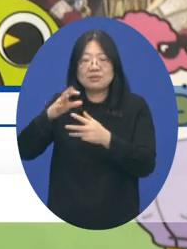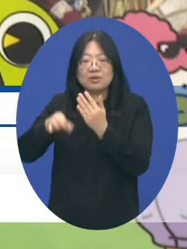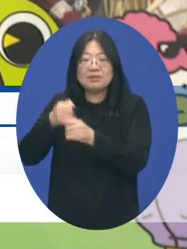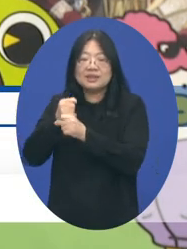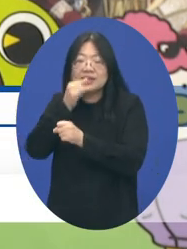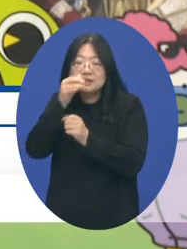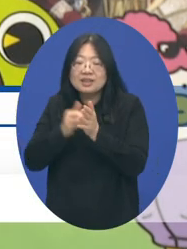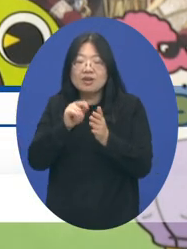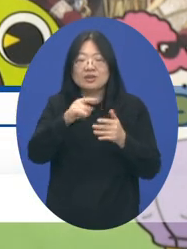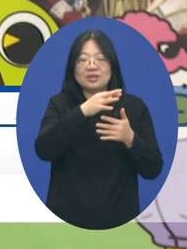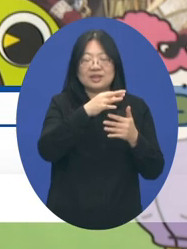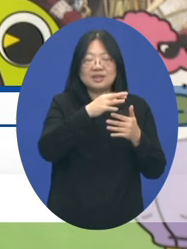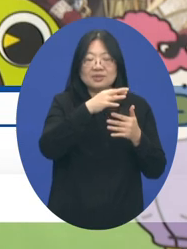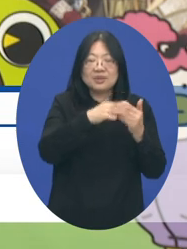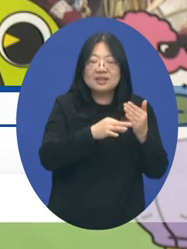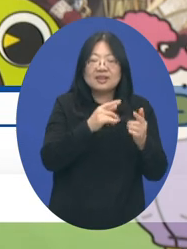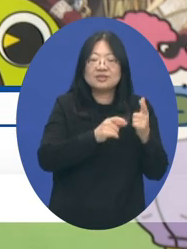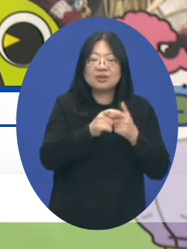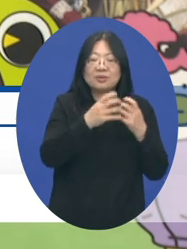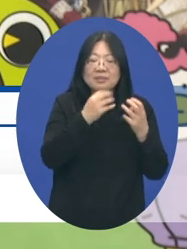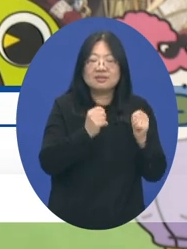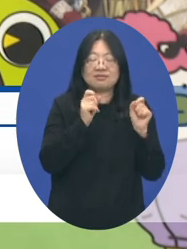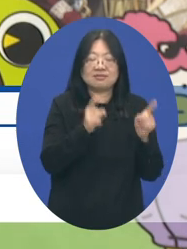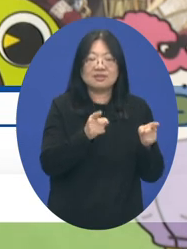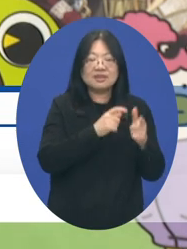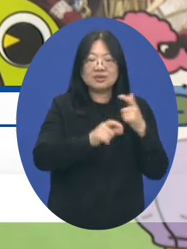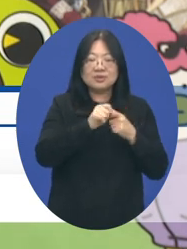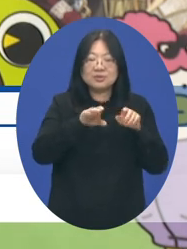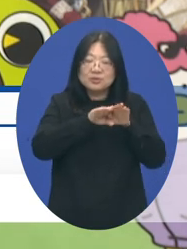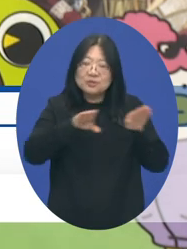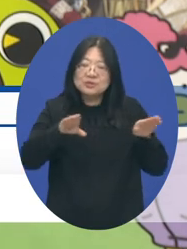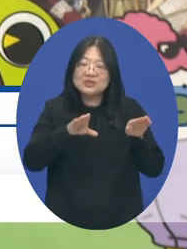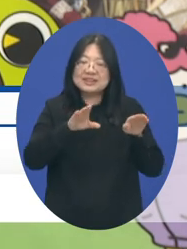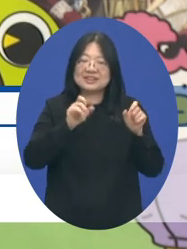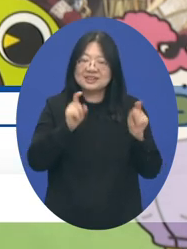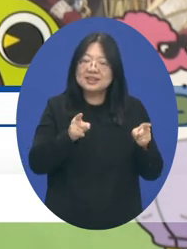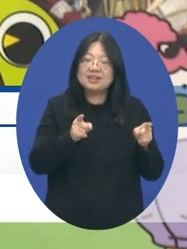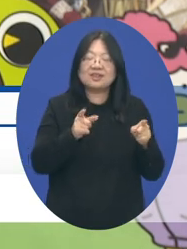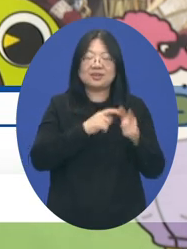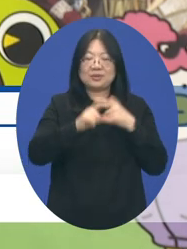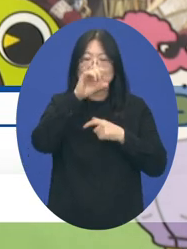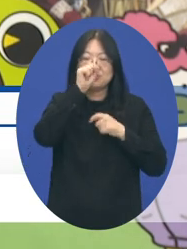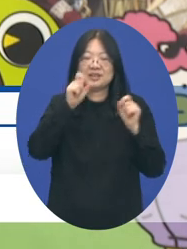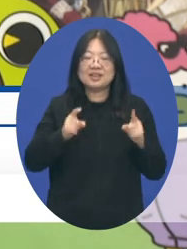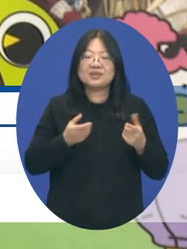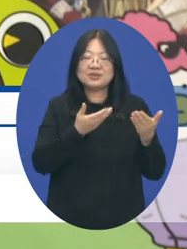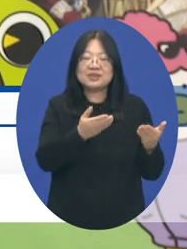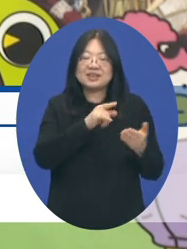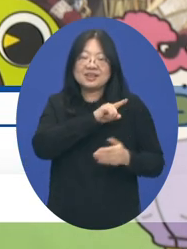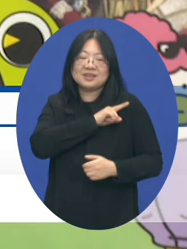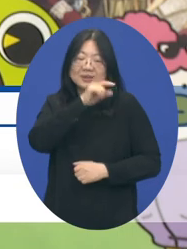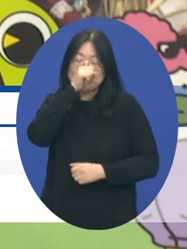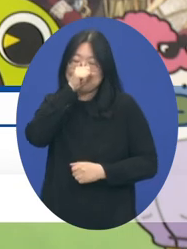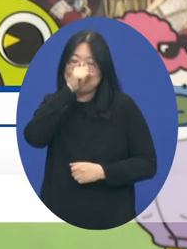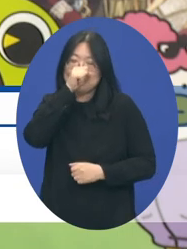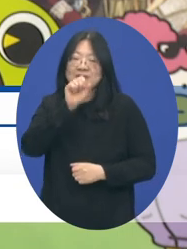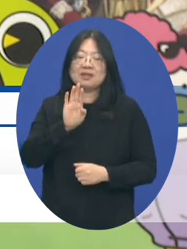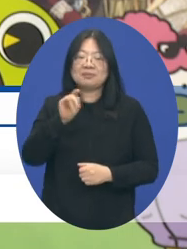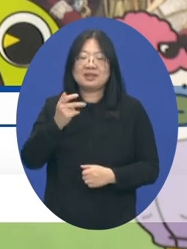더 많은 기회, 더 고른 기회, 더 나은 기회를 준 가장 좋은 저는 벤치마킹